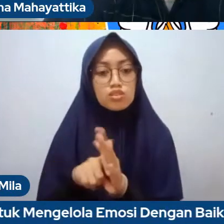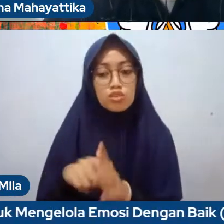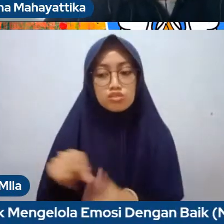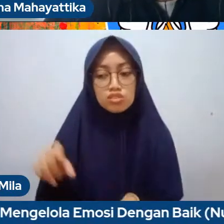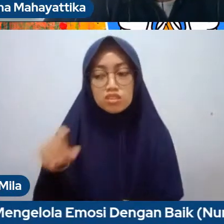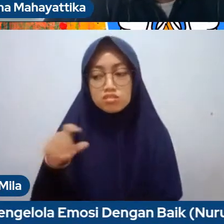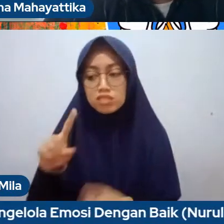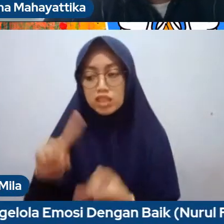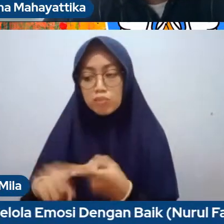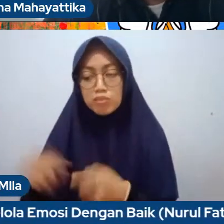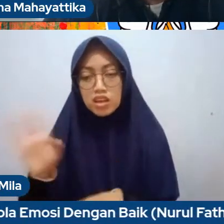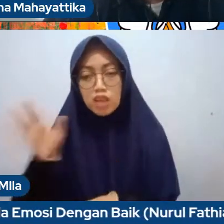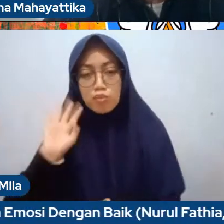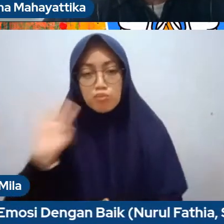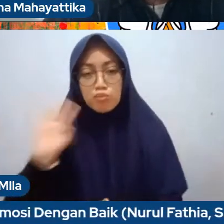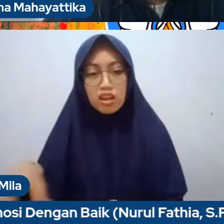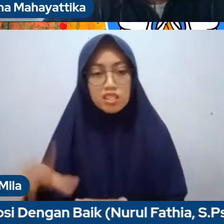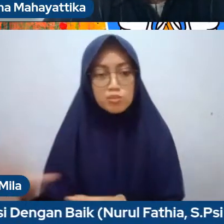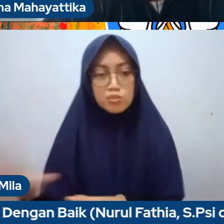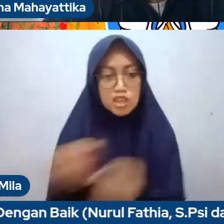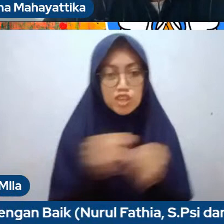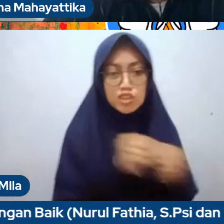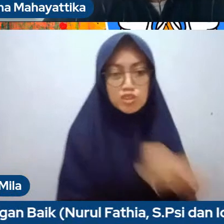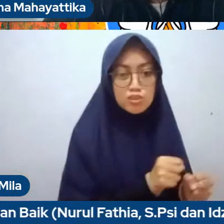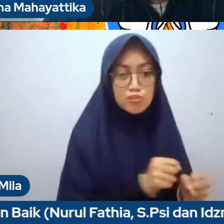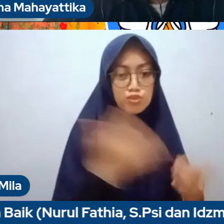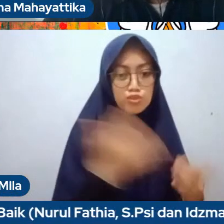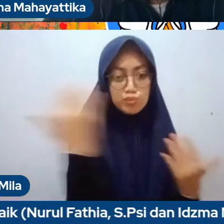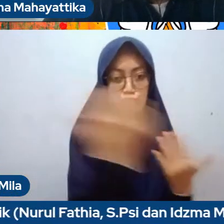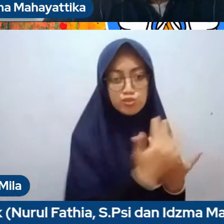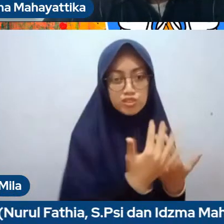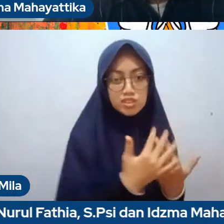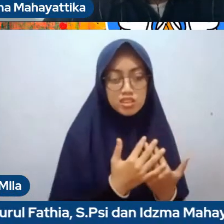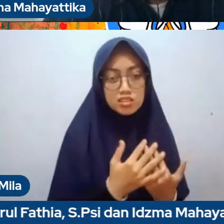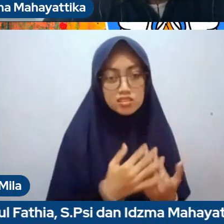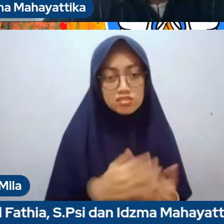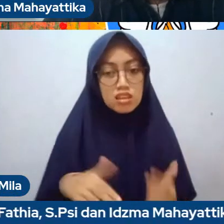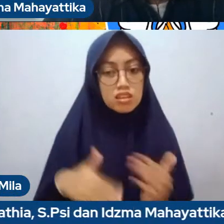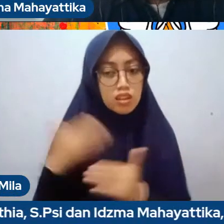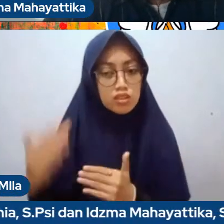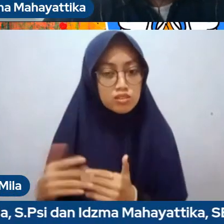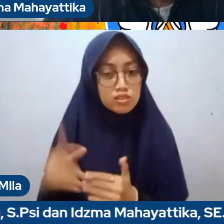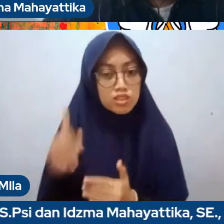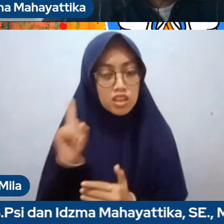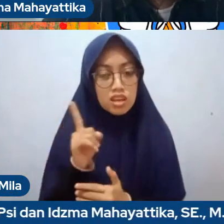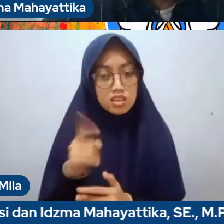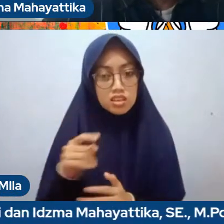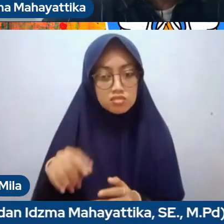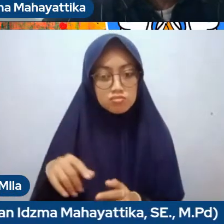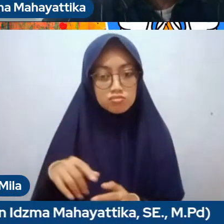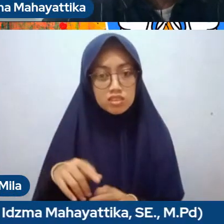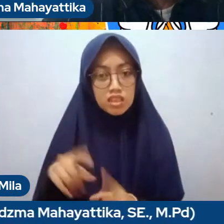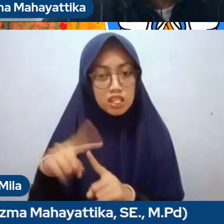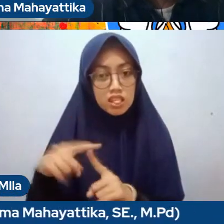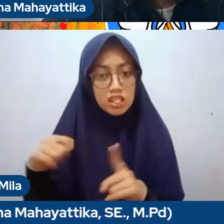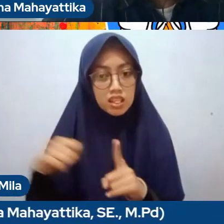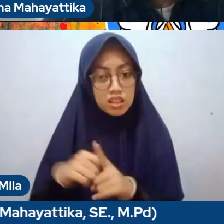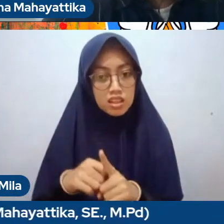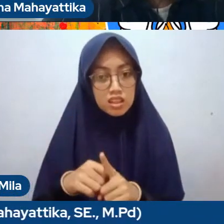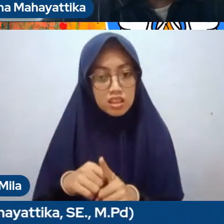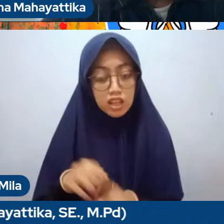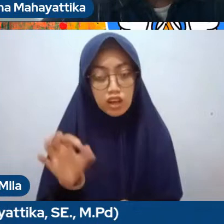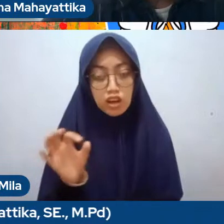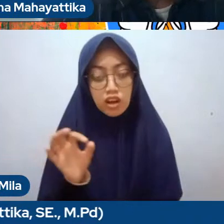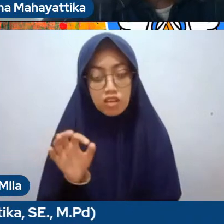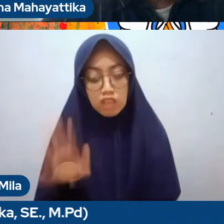Terus saya pernah ngelihat sekali ketika dia tuh nggak bisa baca waktu itu. Kan anak TK memang harusnya belum bisa baca ya gitu